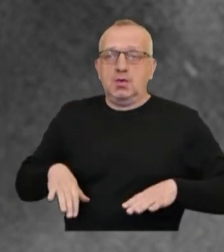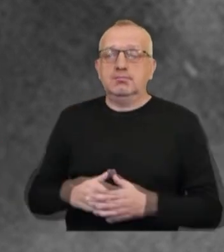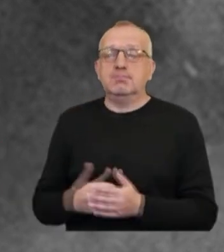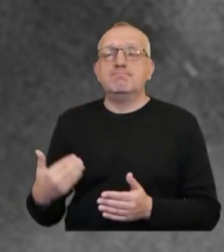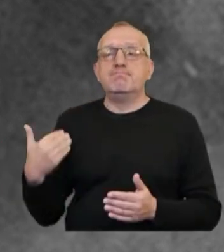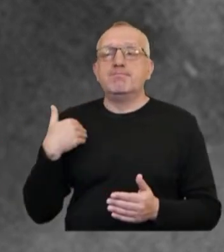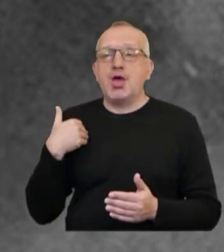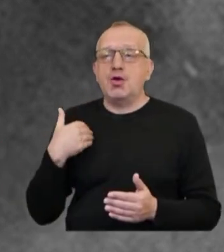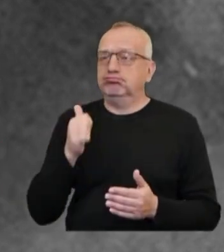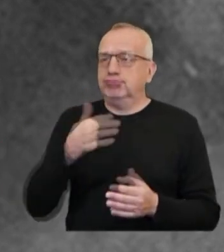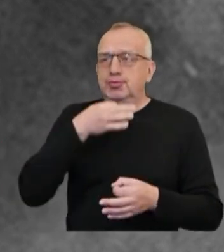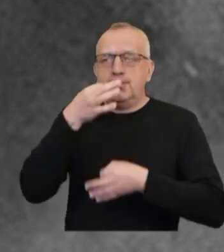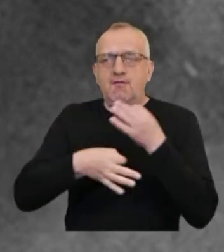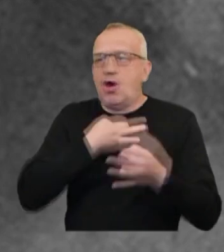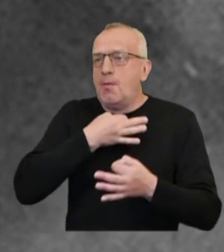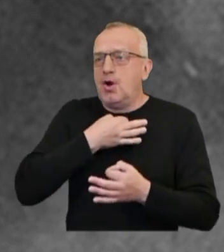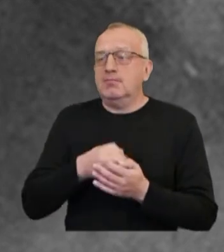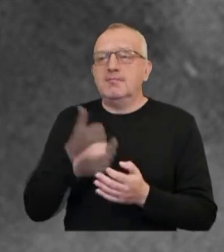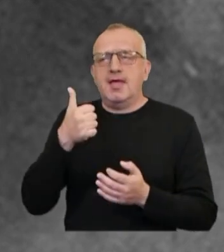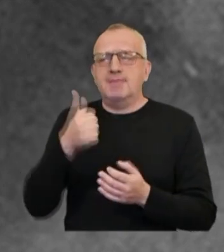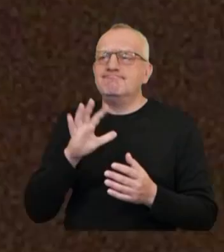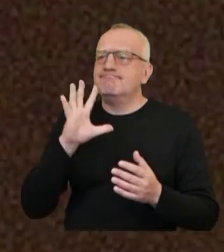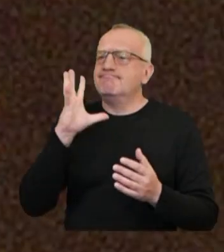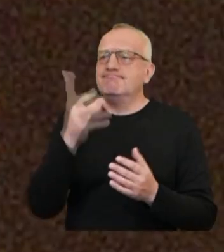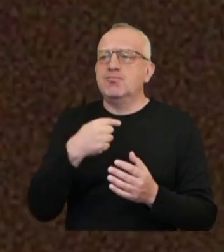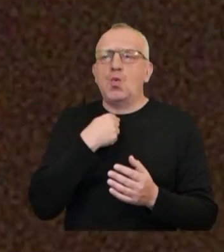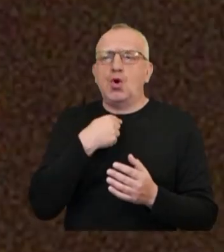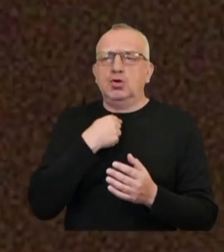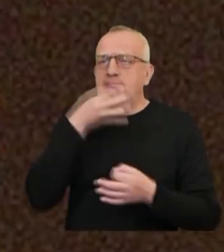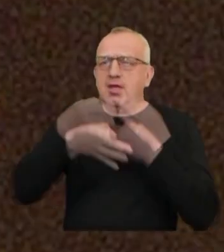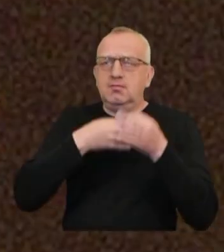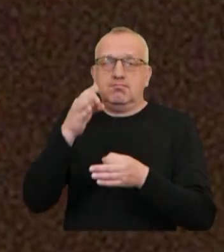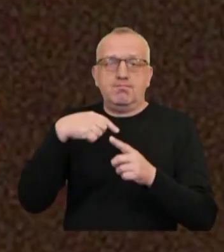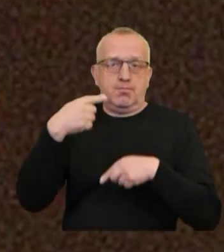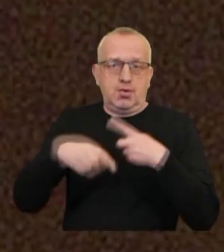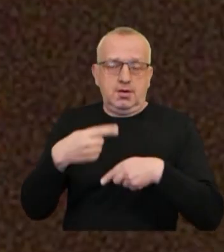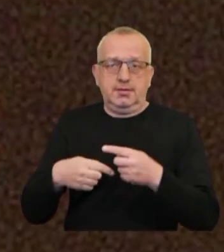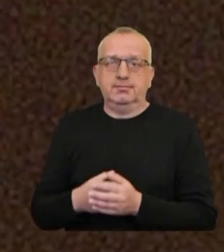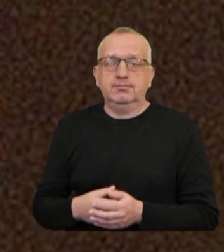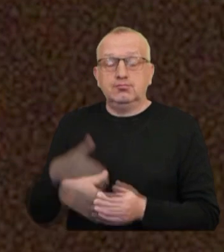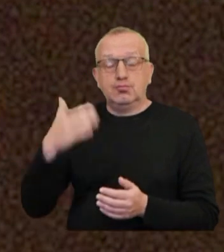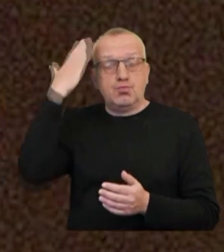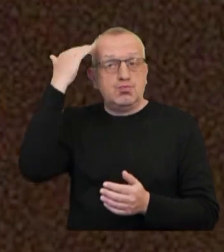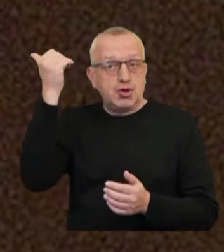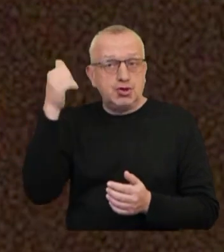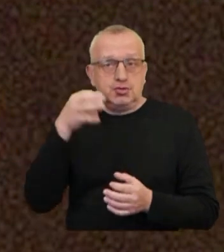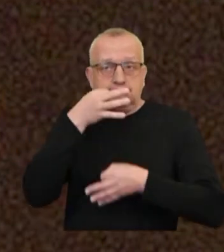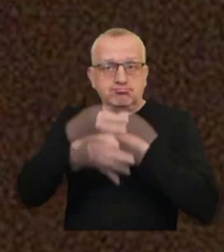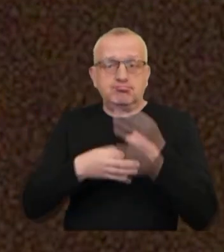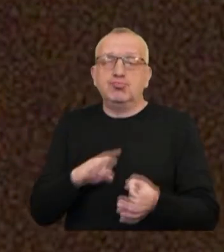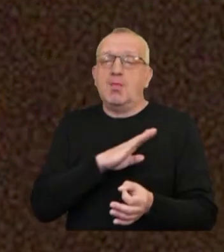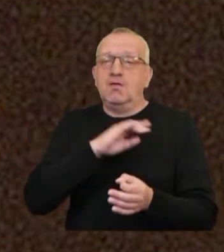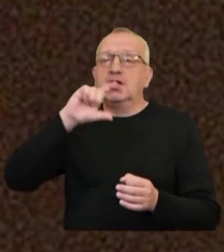wybitnym śpiewakiem operowym i jednym z najpiękniejszych głosów tenorowych swojego pokolenia. Mistrz bel canta zmarł w